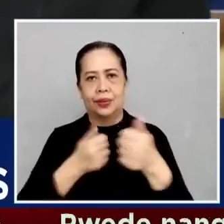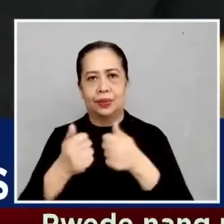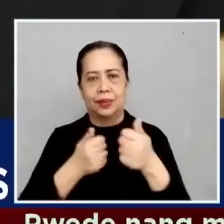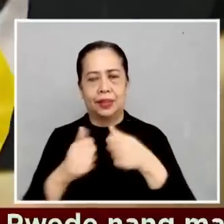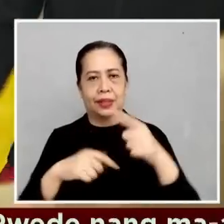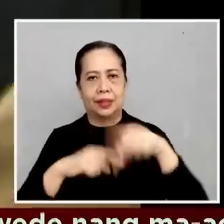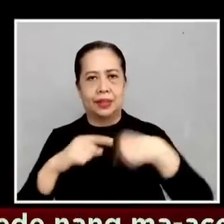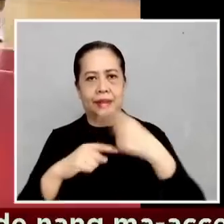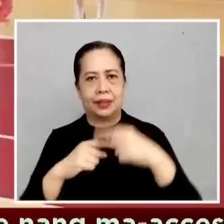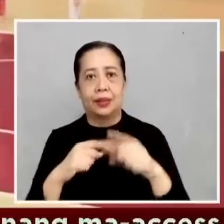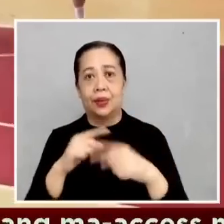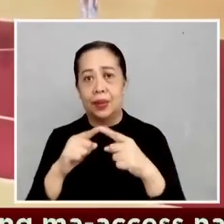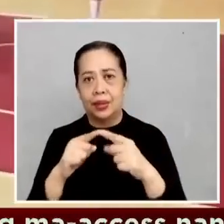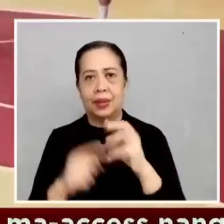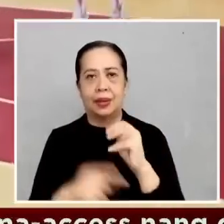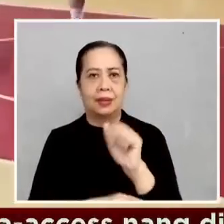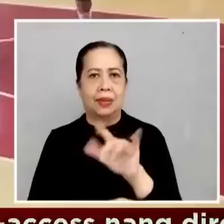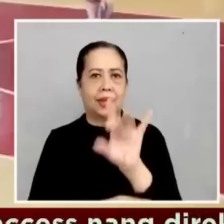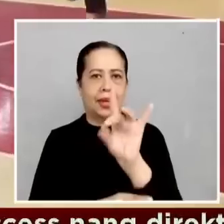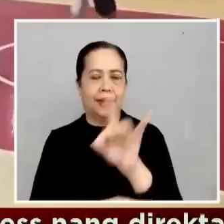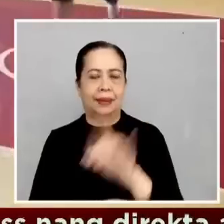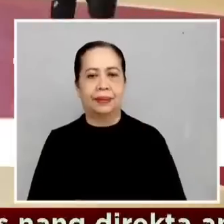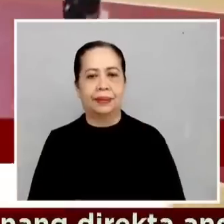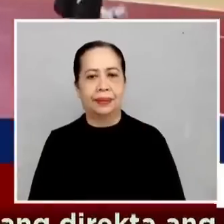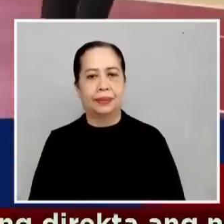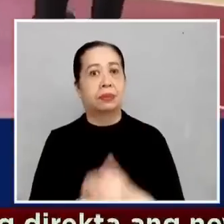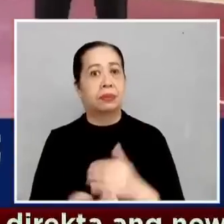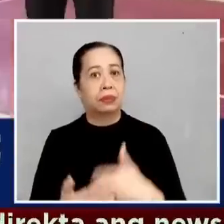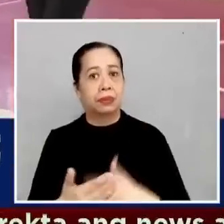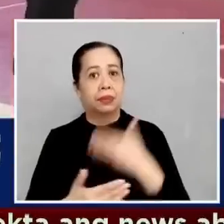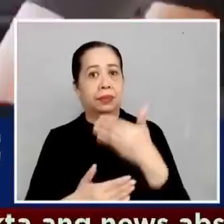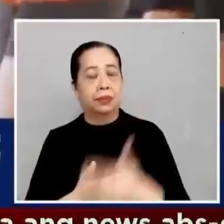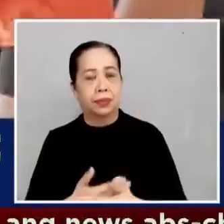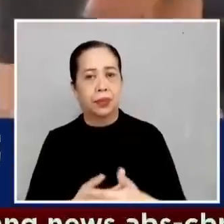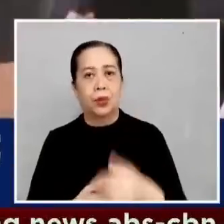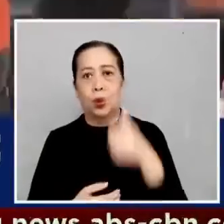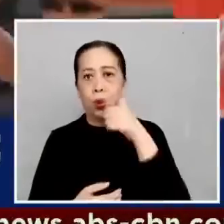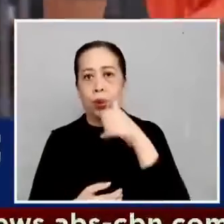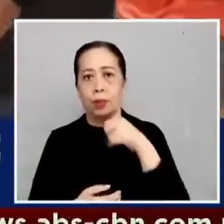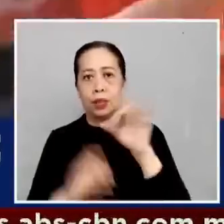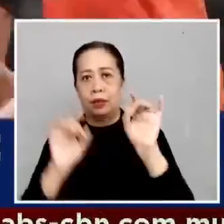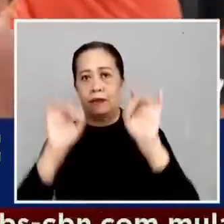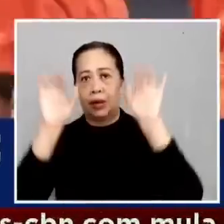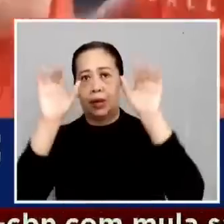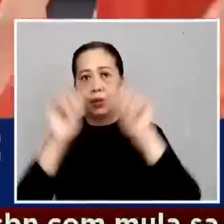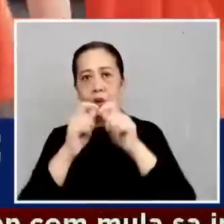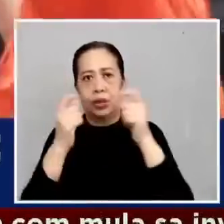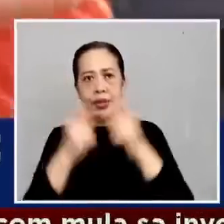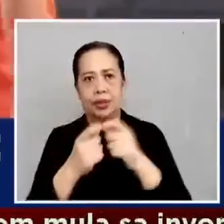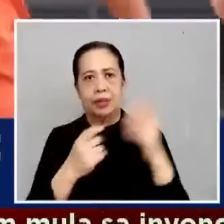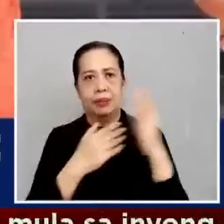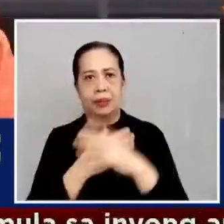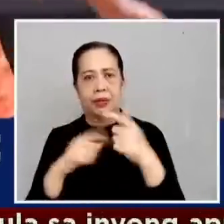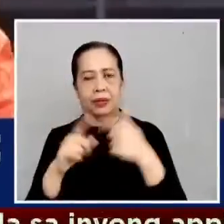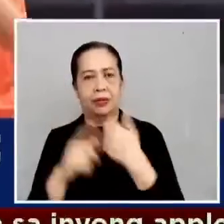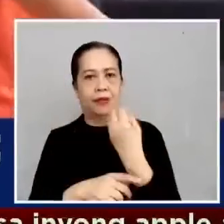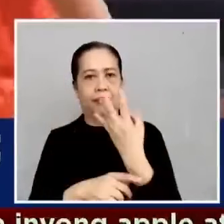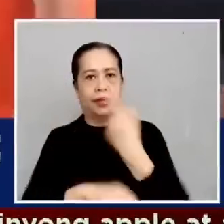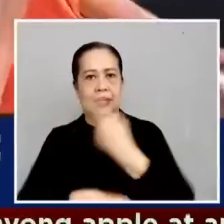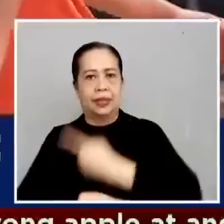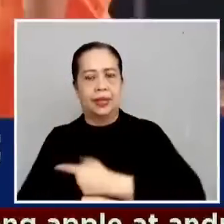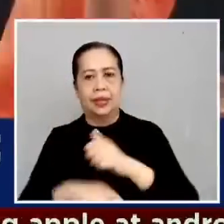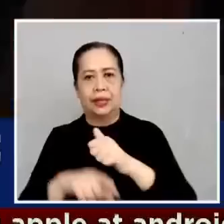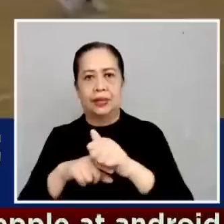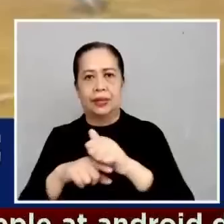May 8. Samantala, kumpiyansa ang women's volleyball team, nakababalik lang mula sa kanilang 15-day training camp